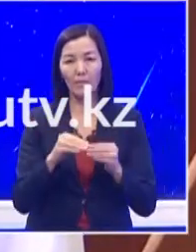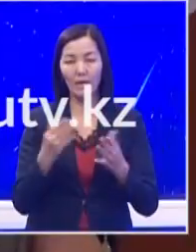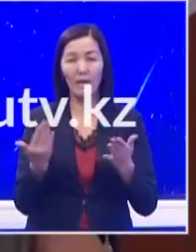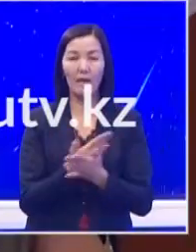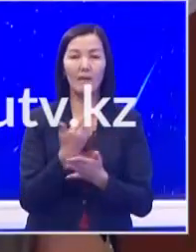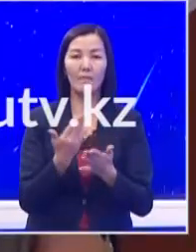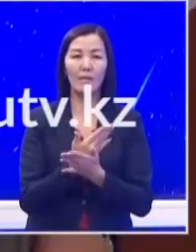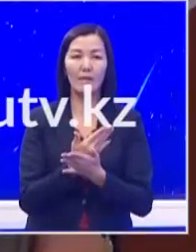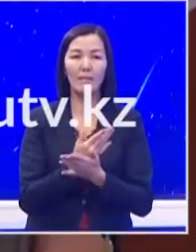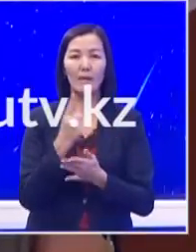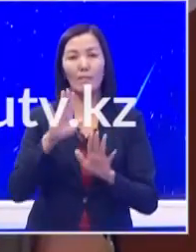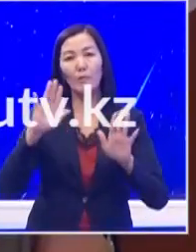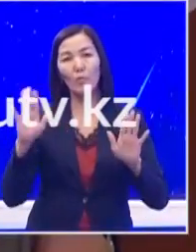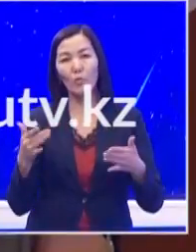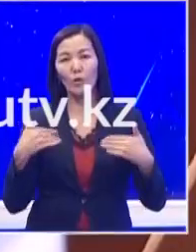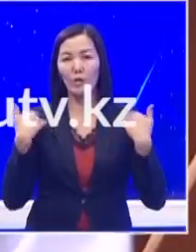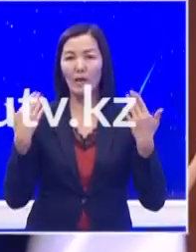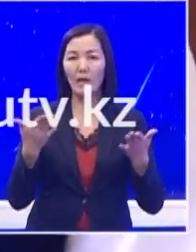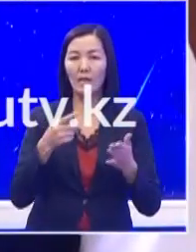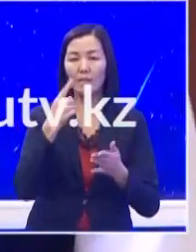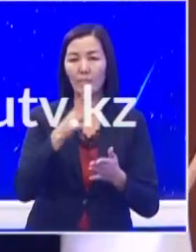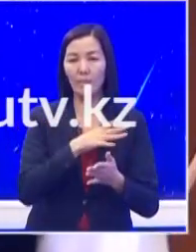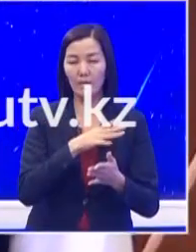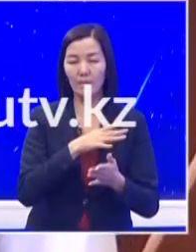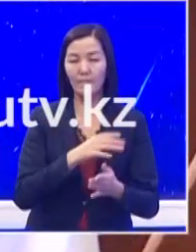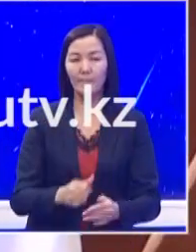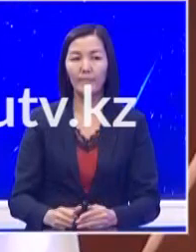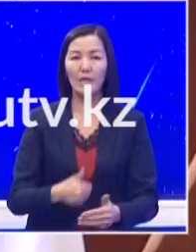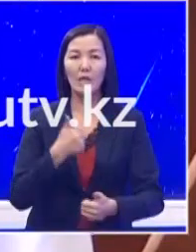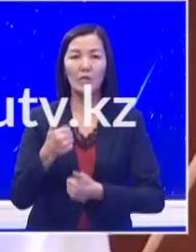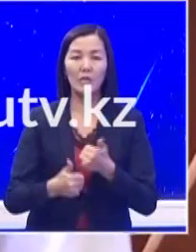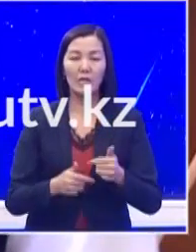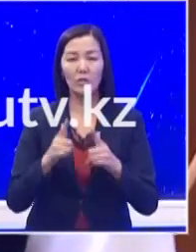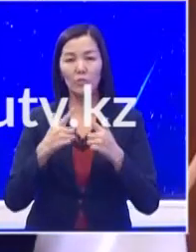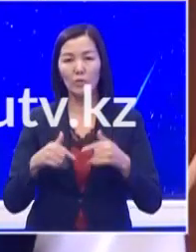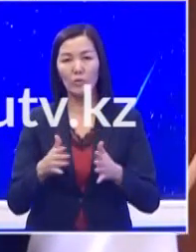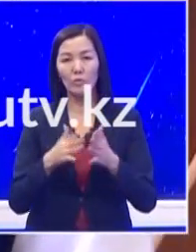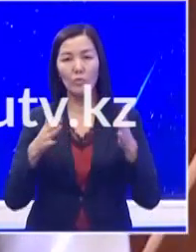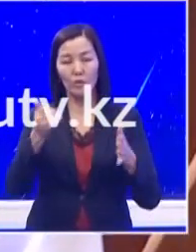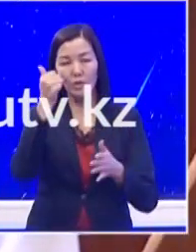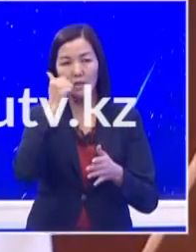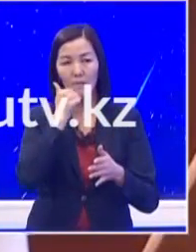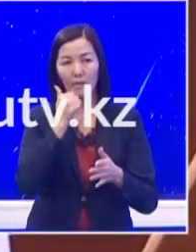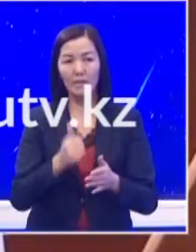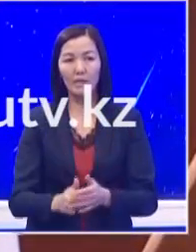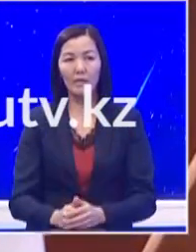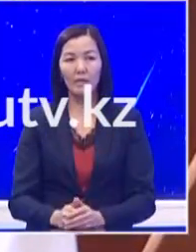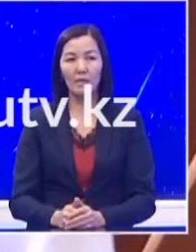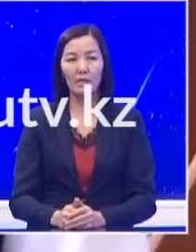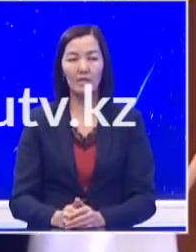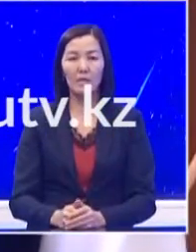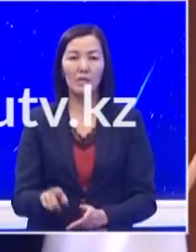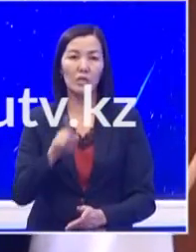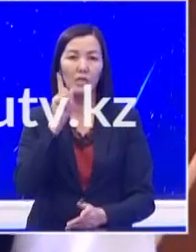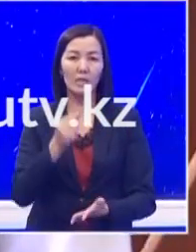әңгімелеп, бүкіл бір оқиғаны айтып бердім. Енді бұл жарыстың ұйымдастырушыларына үлкен рахметімді айтқым келеді. Осындай